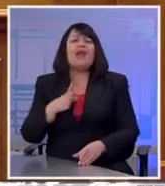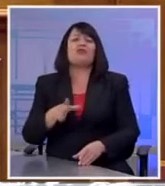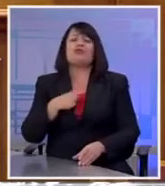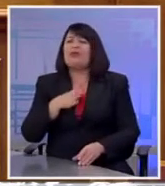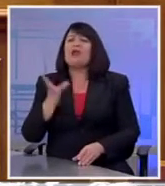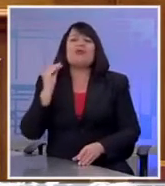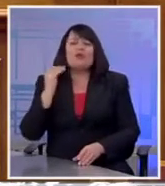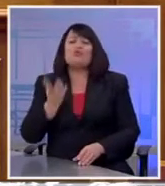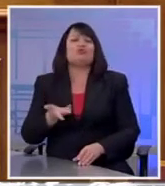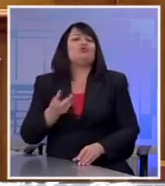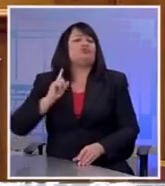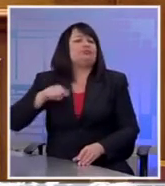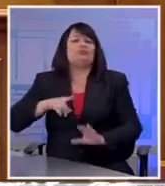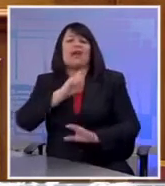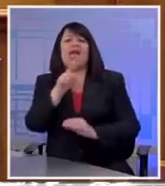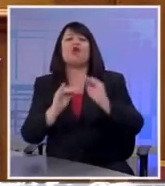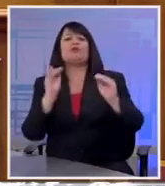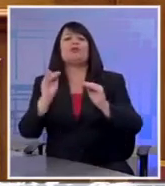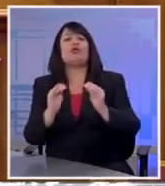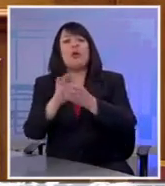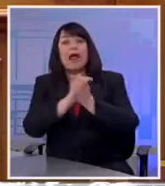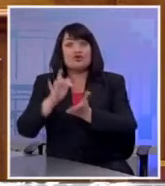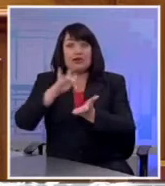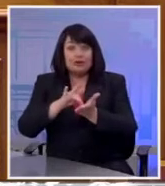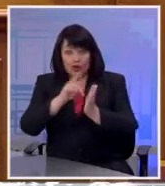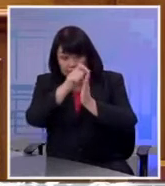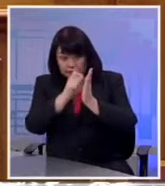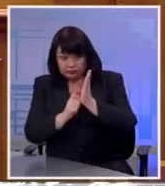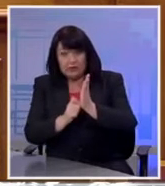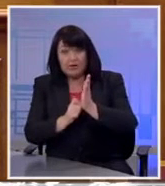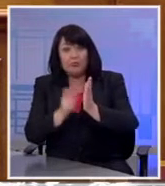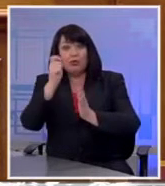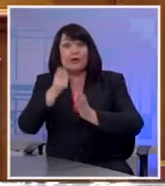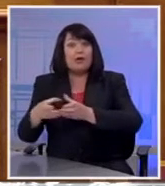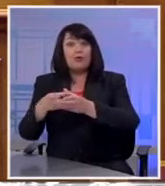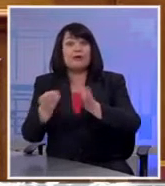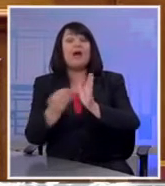Δεν θέλαν να ακούσουν, ούτε στο ερωτηματολόγιο δεν έμπαινε τότε η Ένωση Κεντρών.